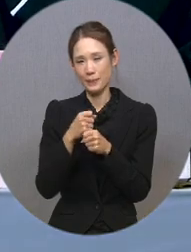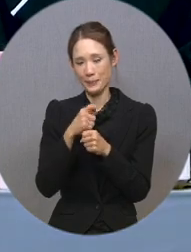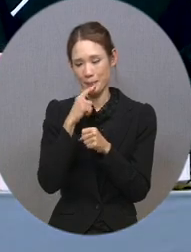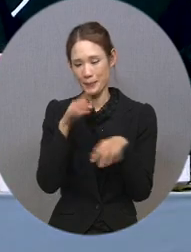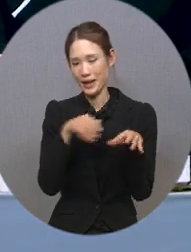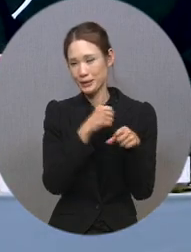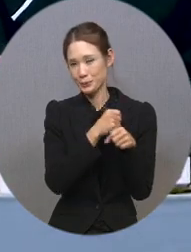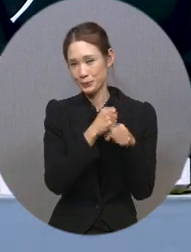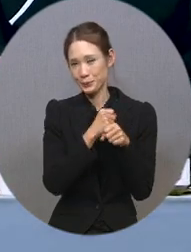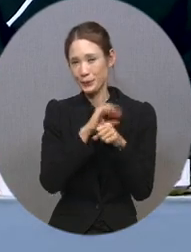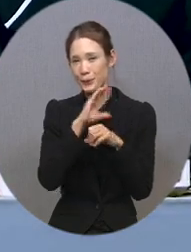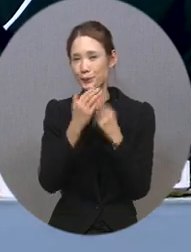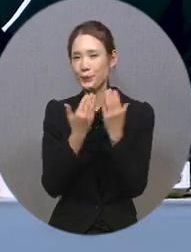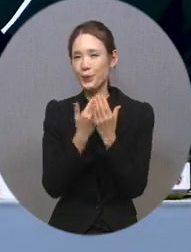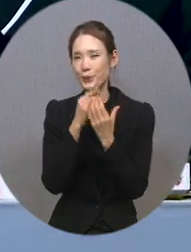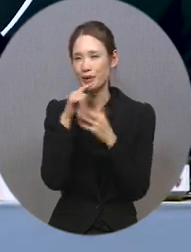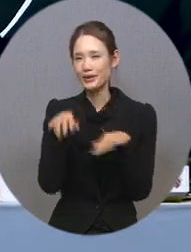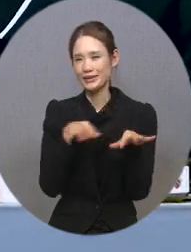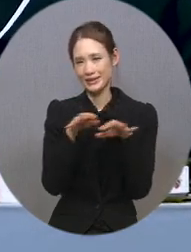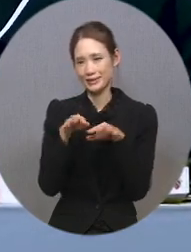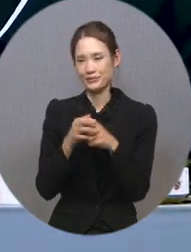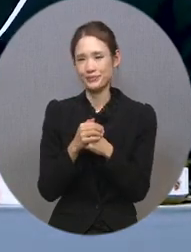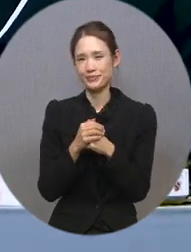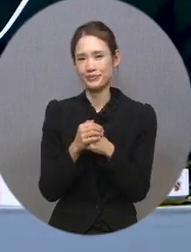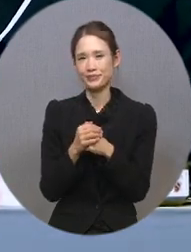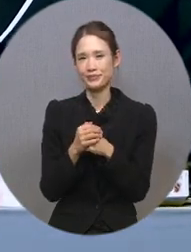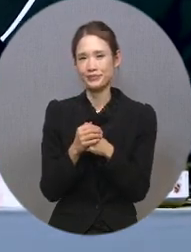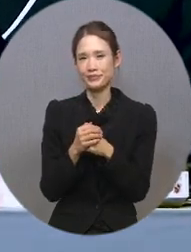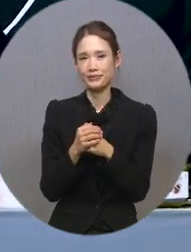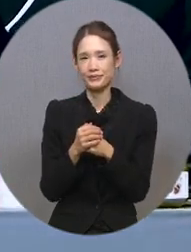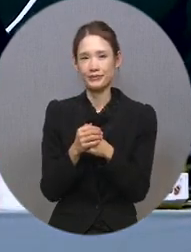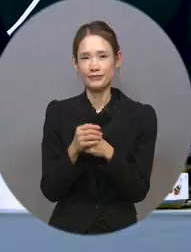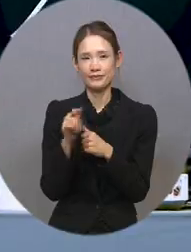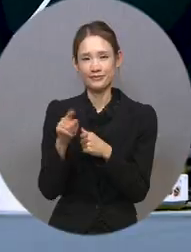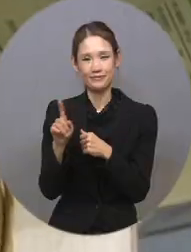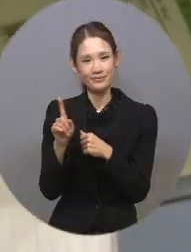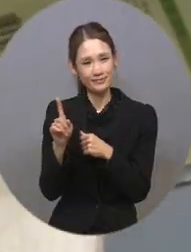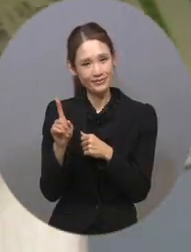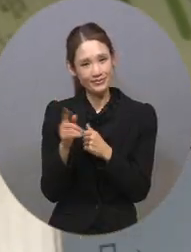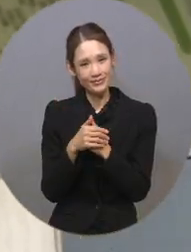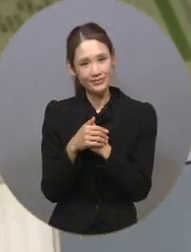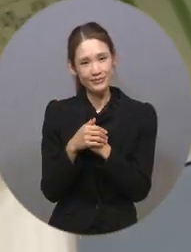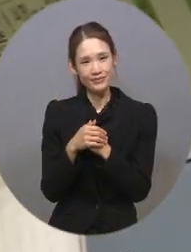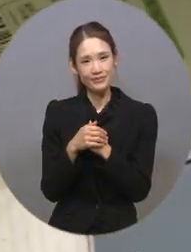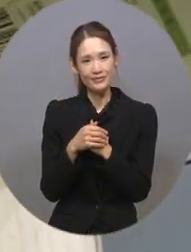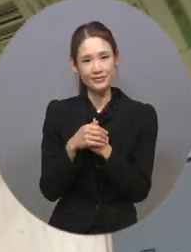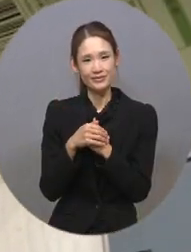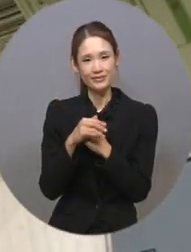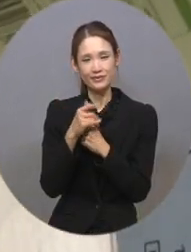만든 호기김치. 이것이 무엇이냐? 치미치